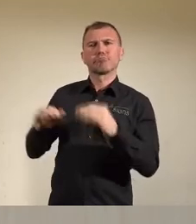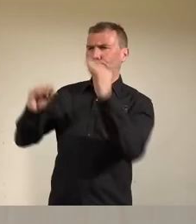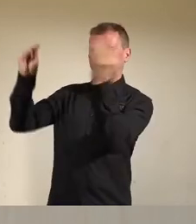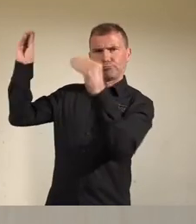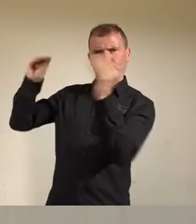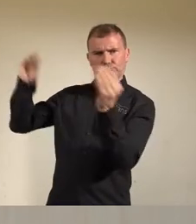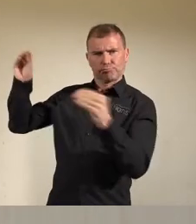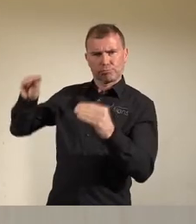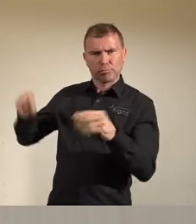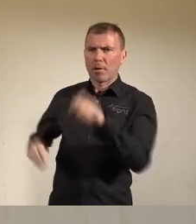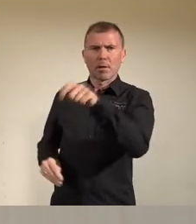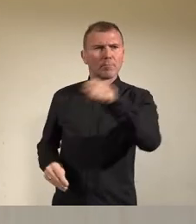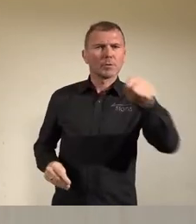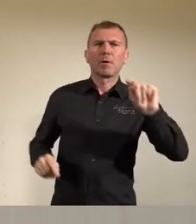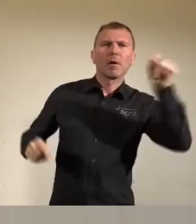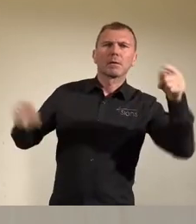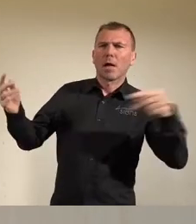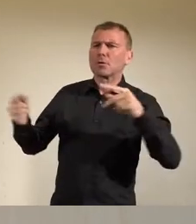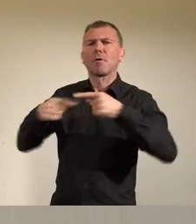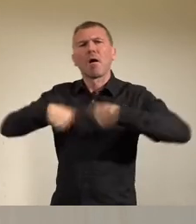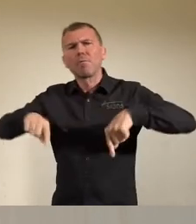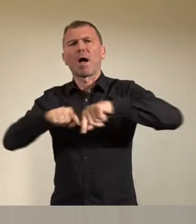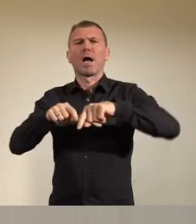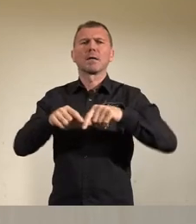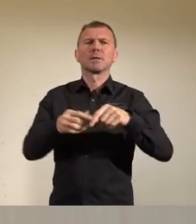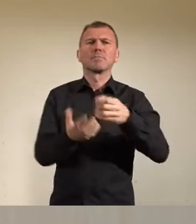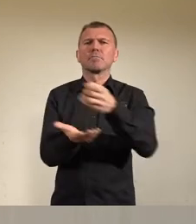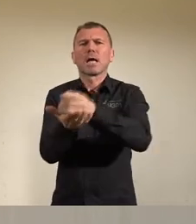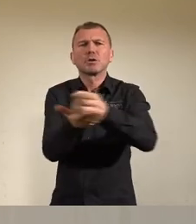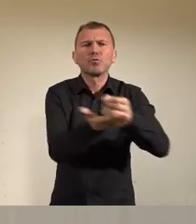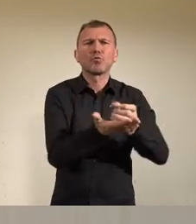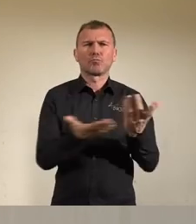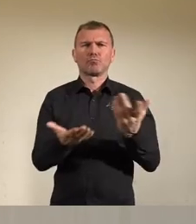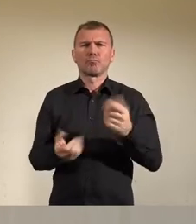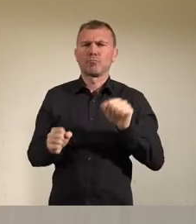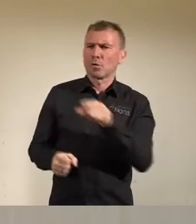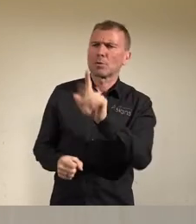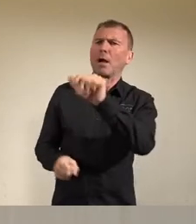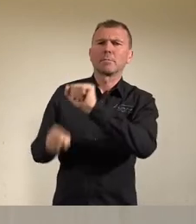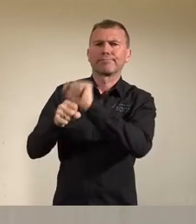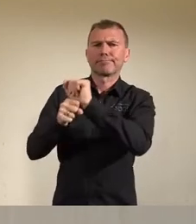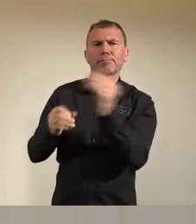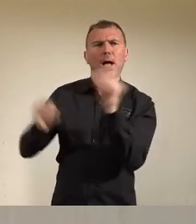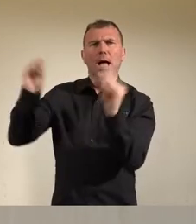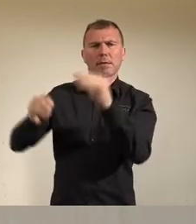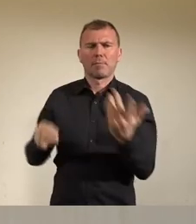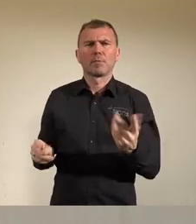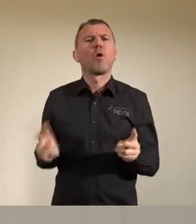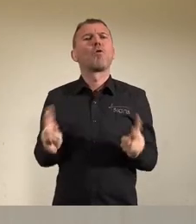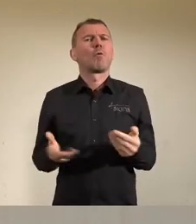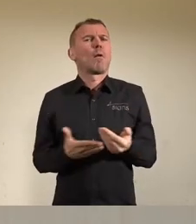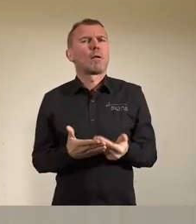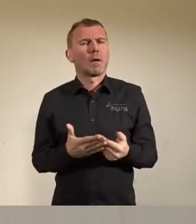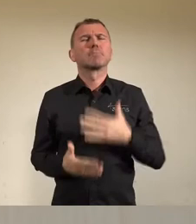dann haben die Menschen da draußen, Vereine, Institutionen, die Möglichkeit, Eingaben zu machen. Das wird üblicherweise